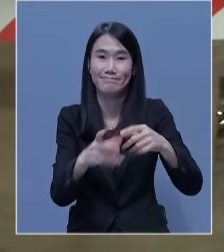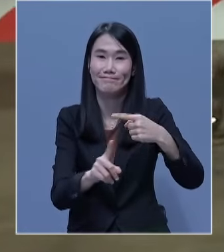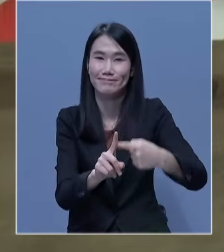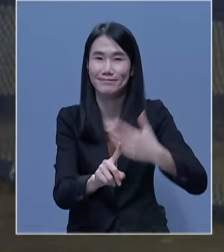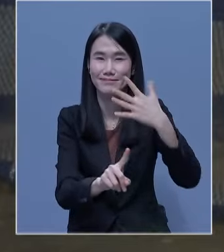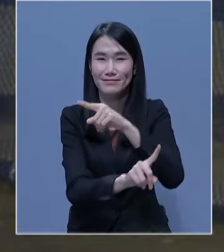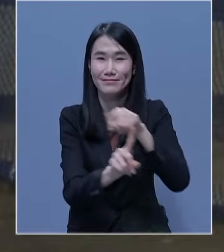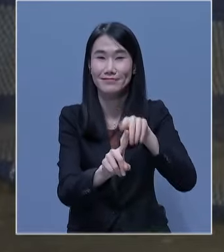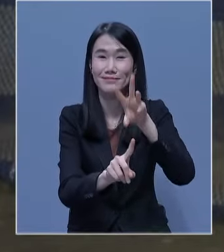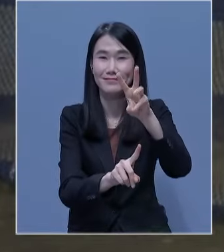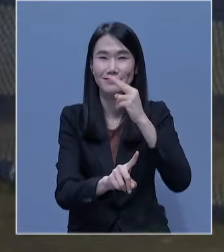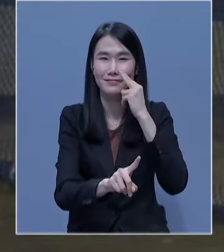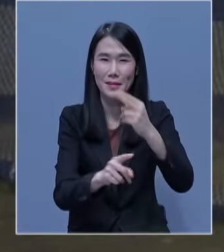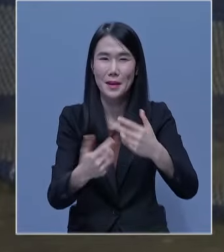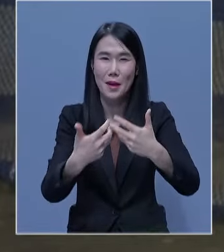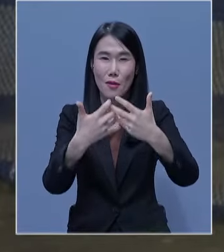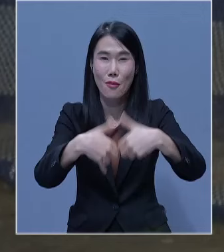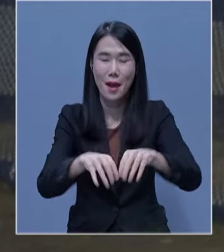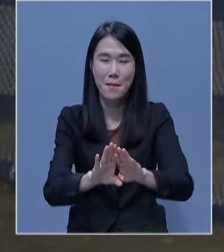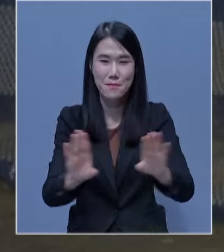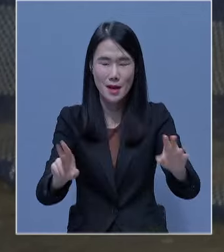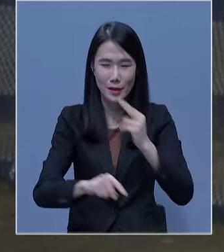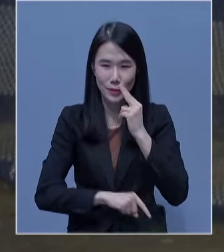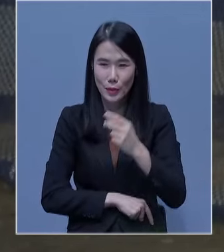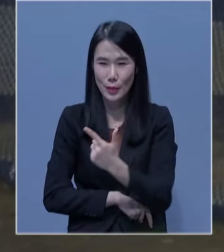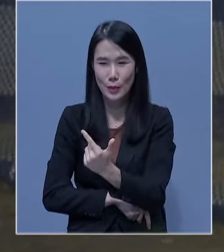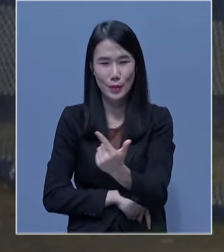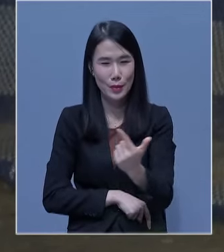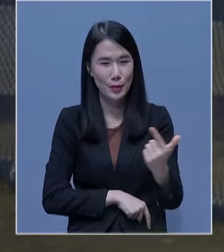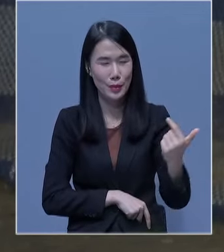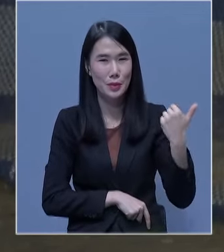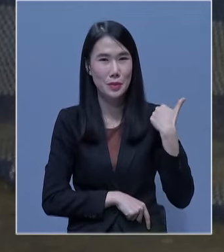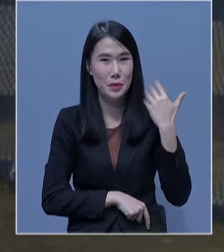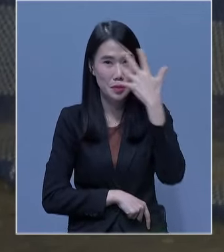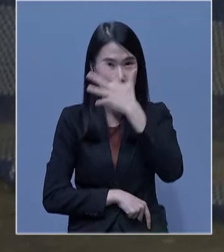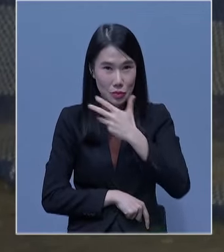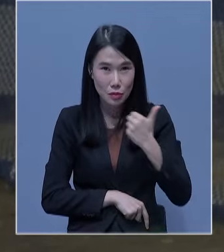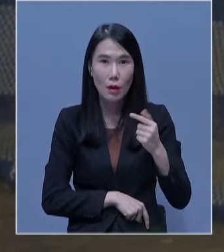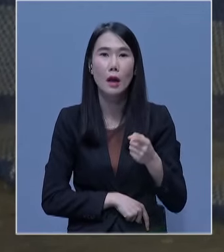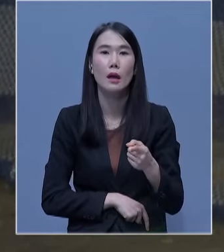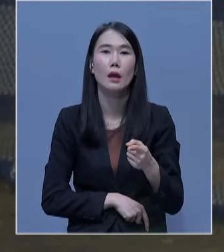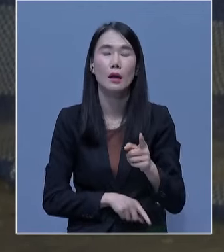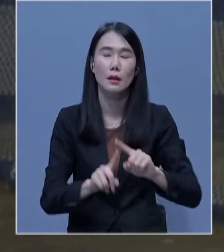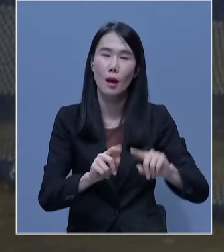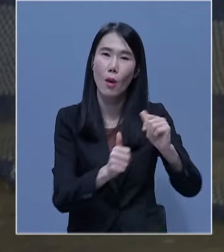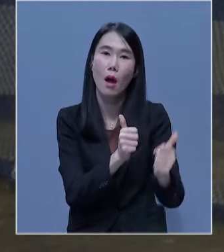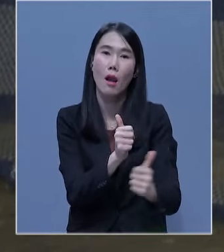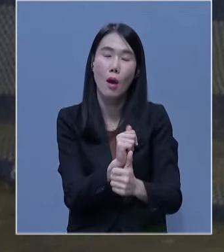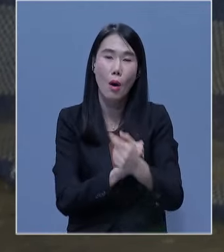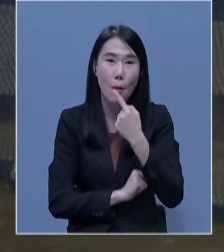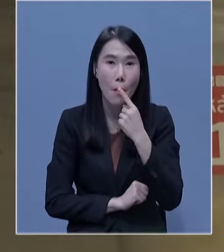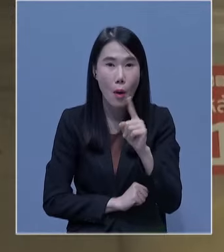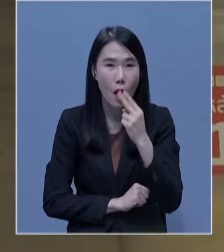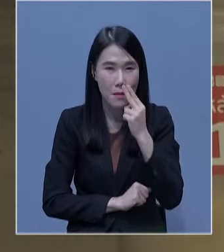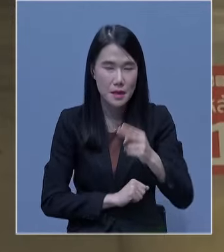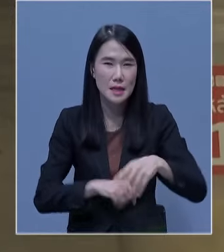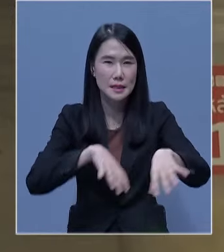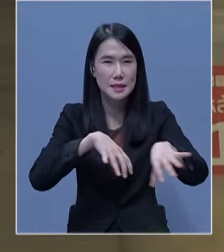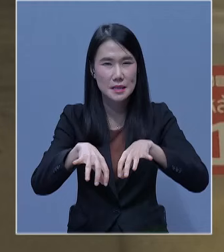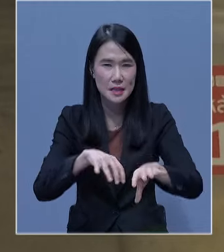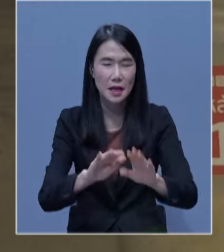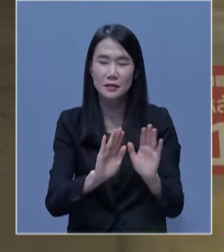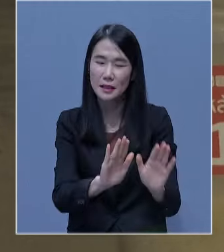ดังสวยงามเรียงกระสอบสวยแบบนี้เลย ใช่แต่อันนี้ก็ต้องให้ความเป็นธรรมกับทางโกดังด้วยนะเพราะวันนั้นนะคุณภูมิธรรมบอกว่าที่เนี่ยเขามีการจัดเก็บดู